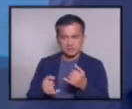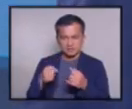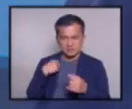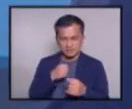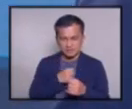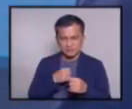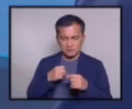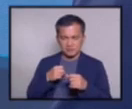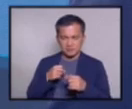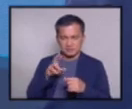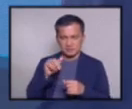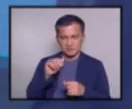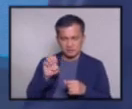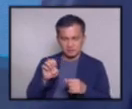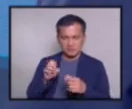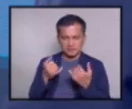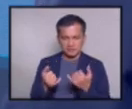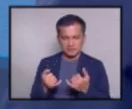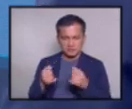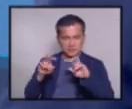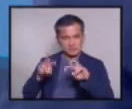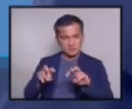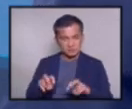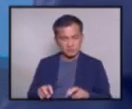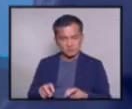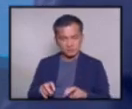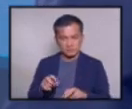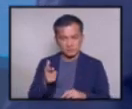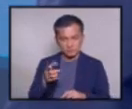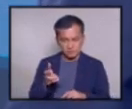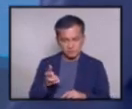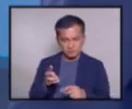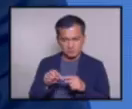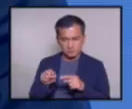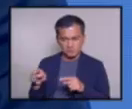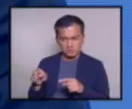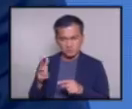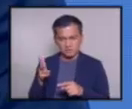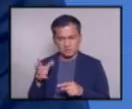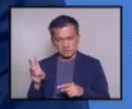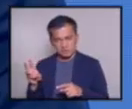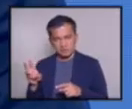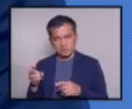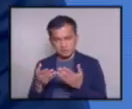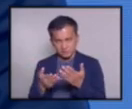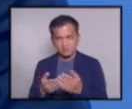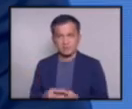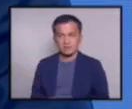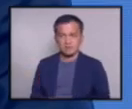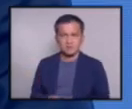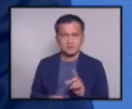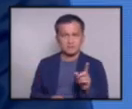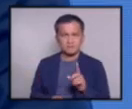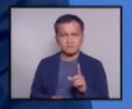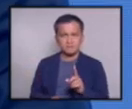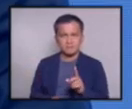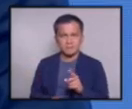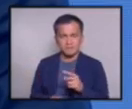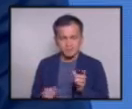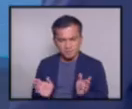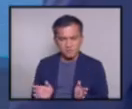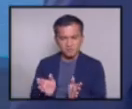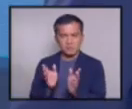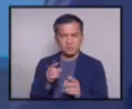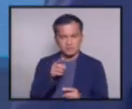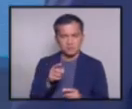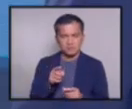senatorial race. Ngayon sa mga survey, 26 to 36 kayo, no? Ano po ang nagtulak sa